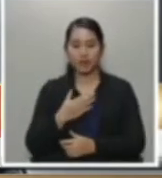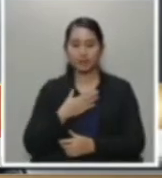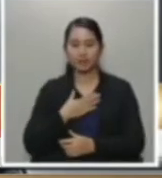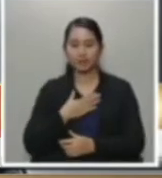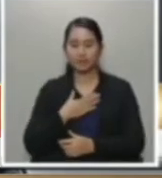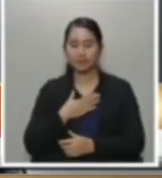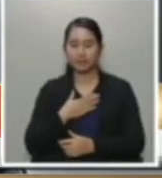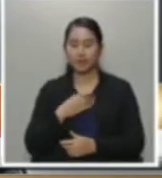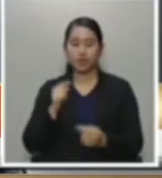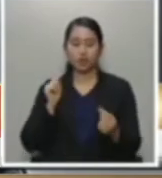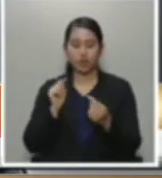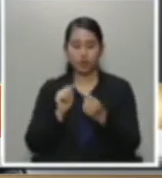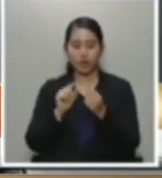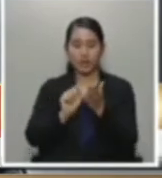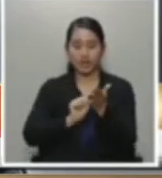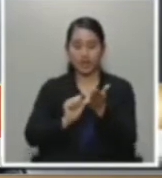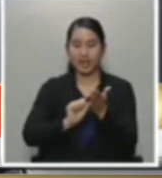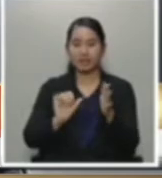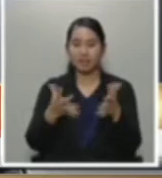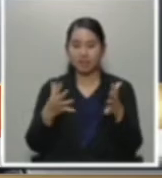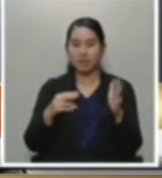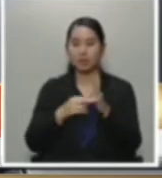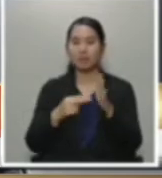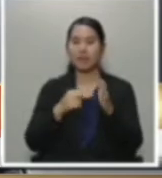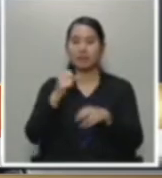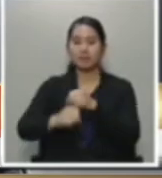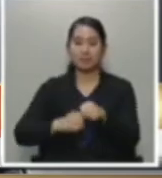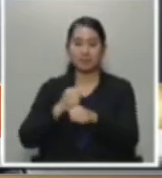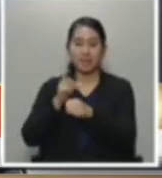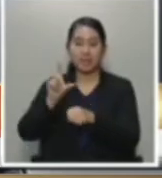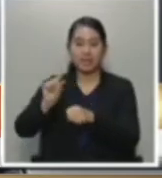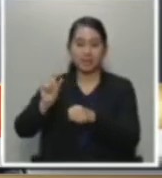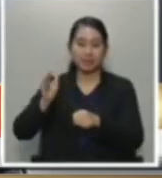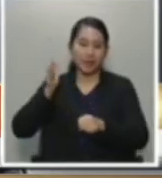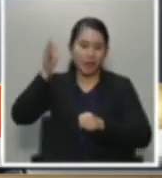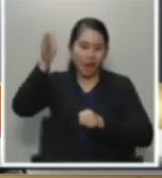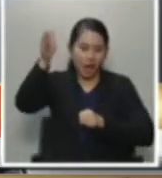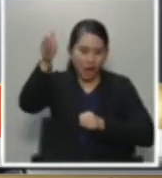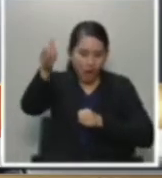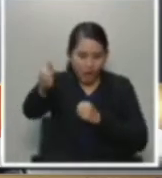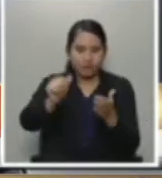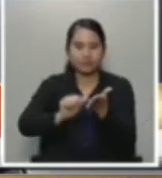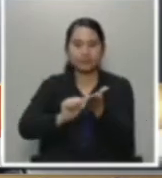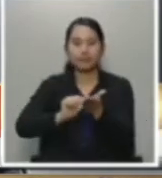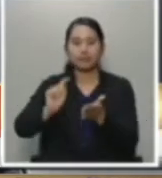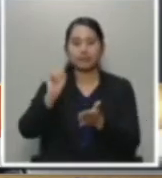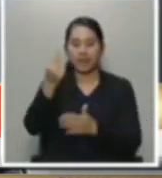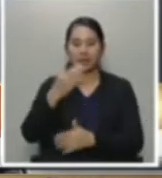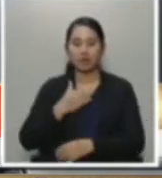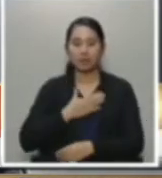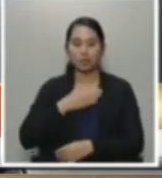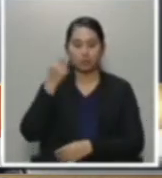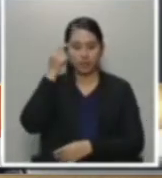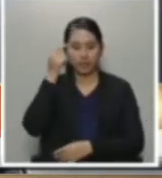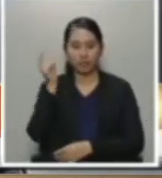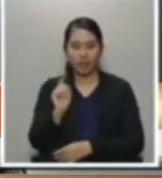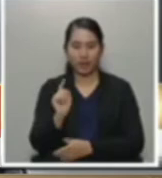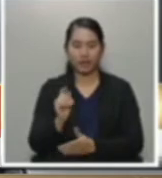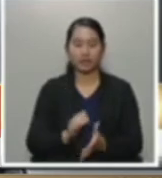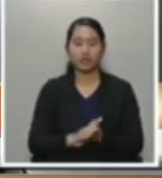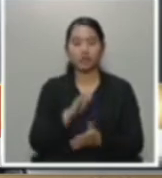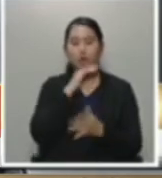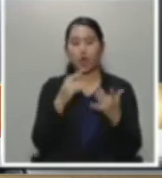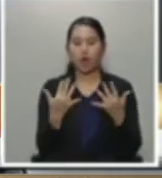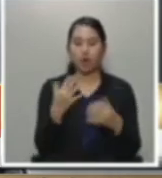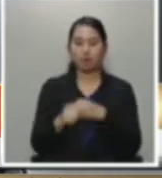ม่มีการปรับปรุงอีก20ปีเราถึงจะต้องมาสังคายนากันอีกรอบหนึ่งผมคิดว่าพอถึงวันนั้นเ